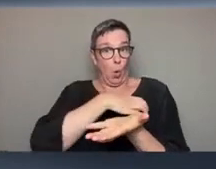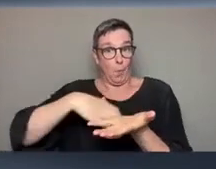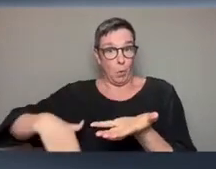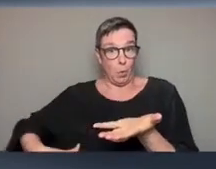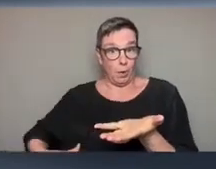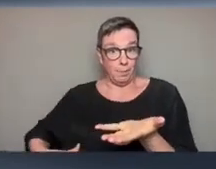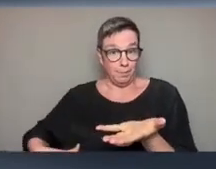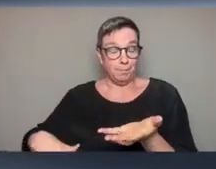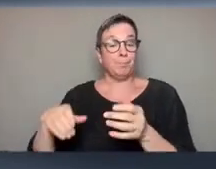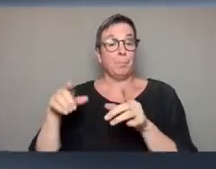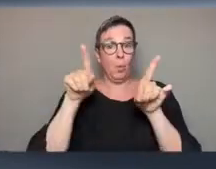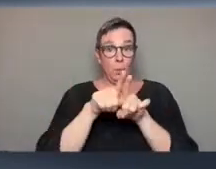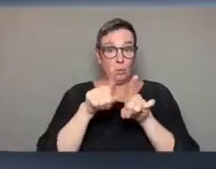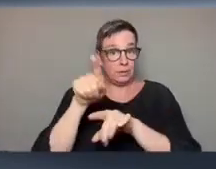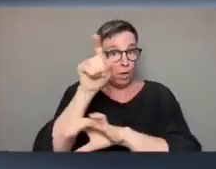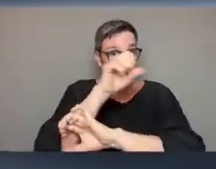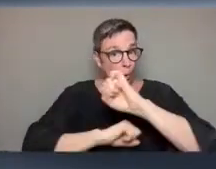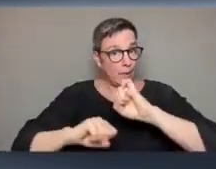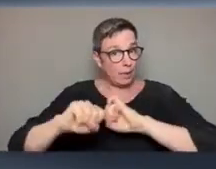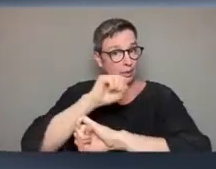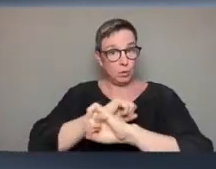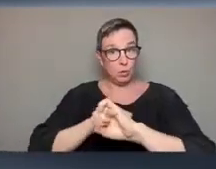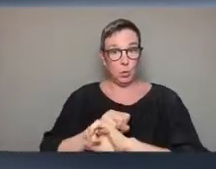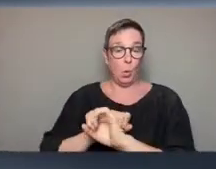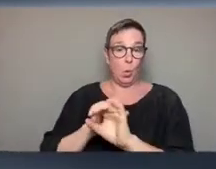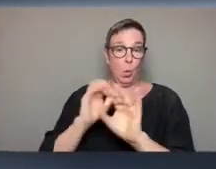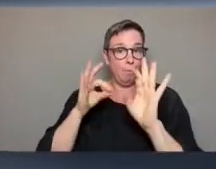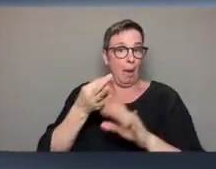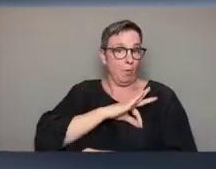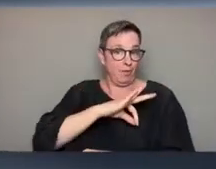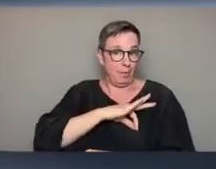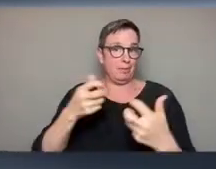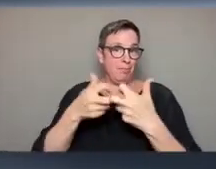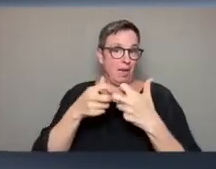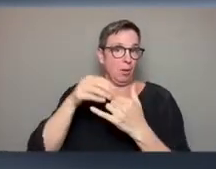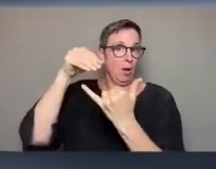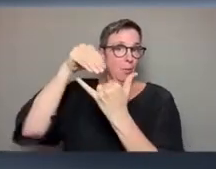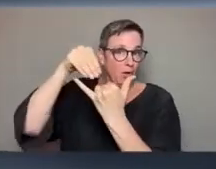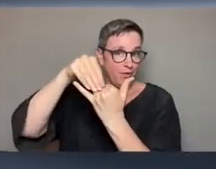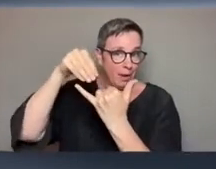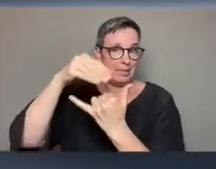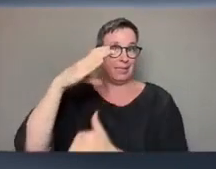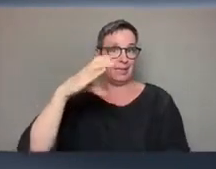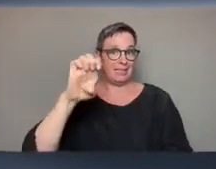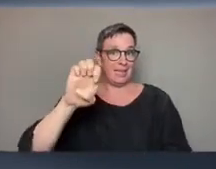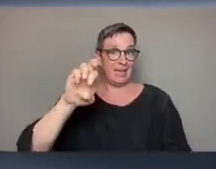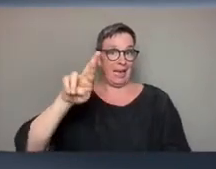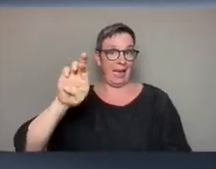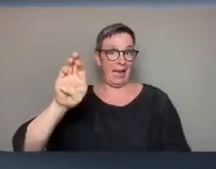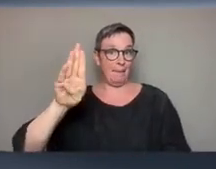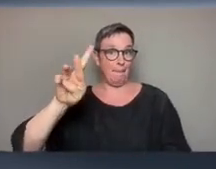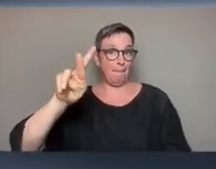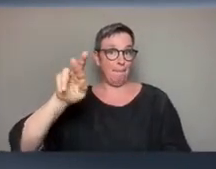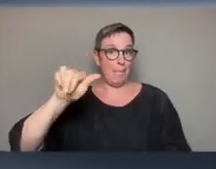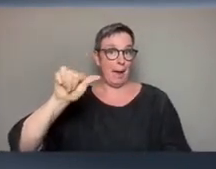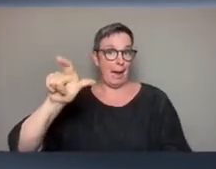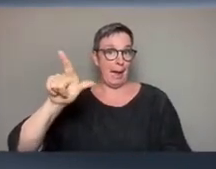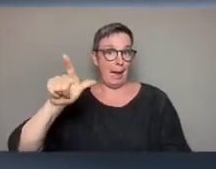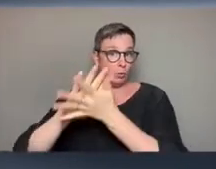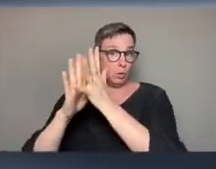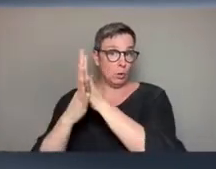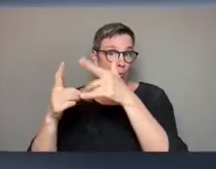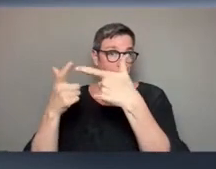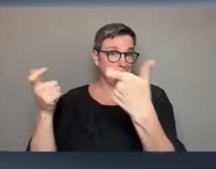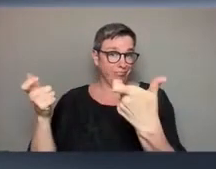des organisations non-profit comme Pro Infirmis, Celebral, etc., mais aussi